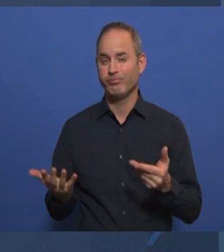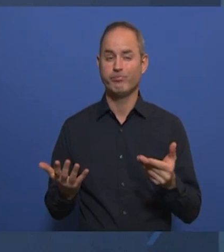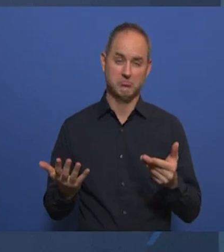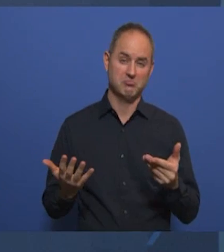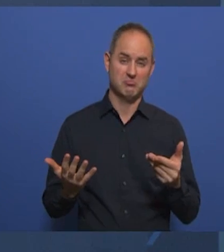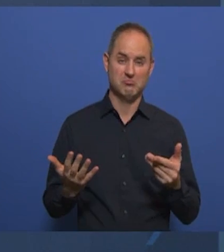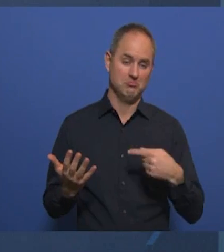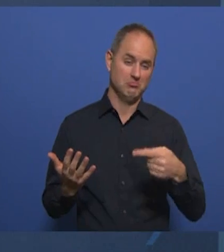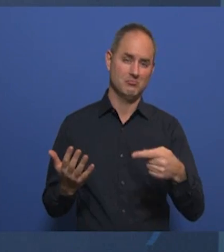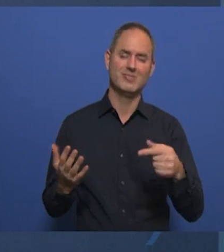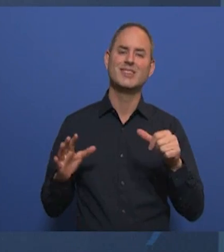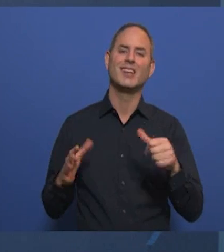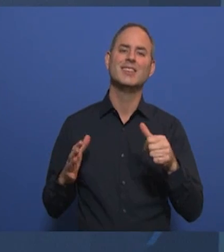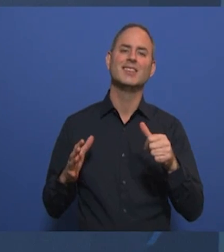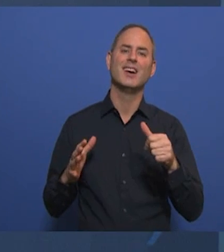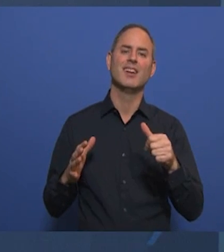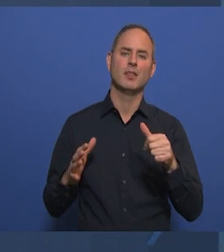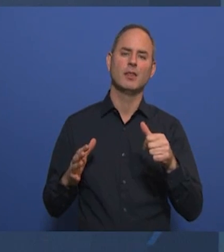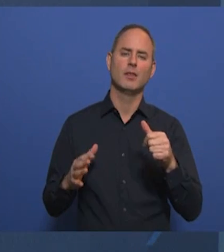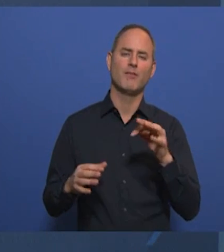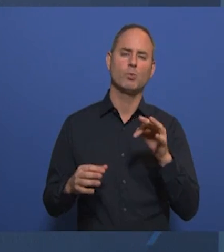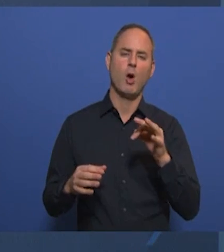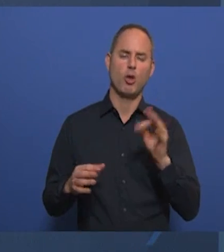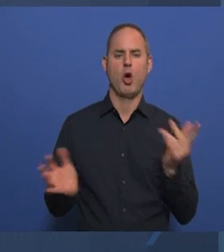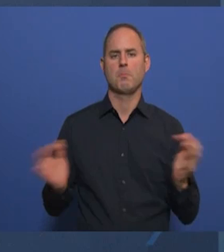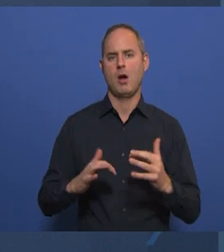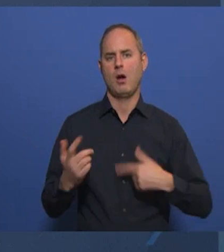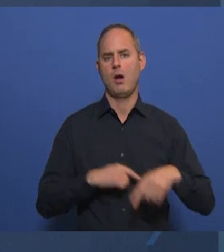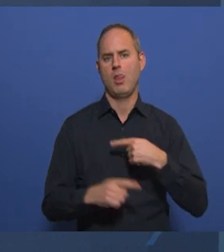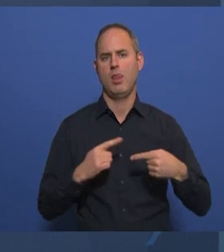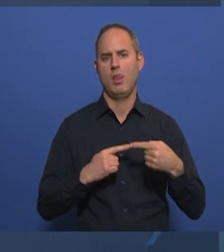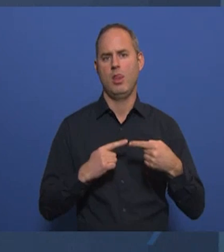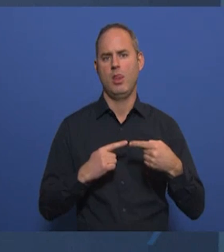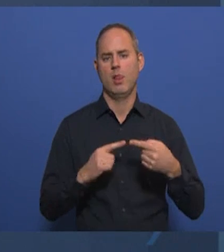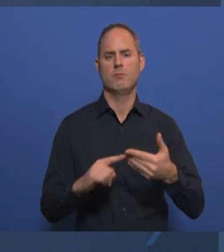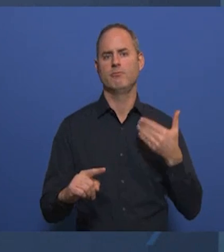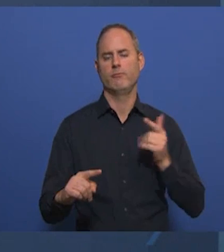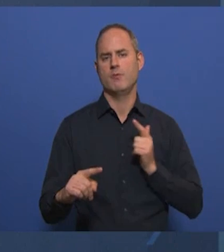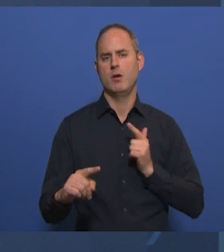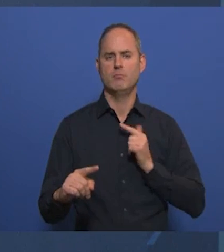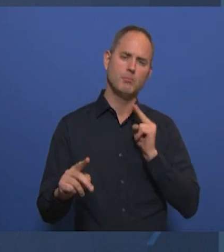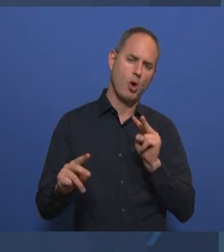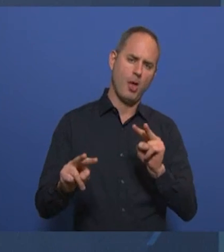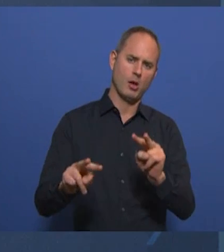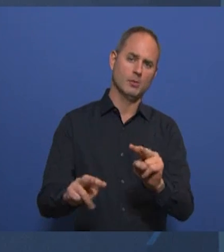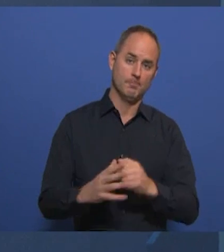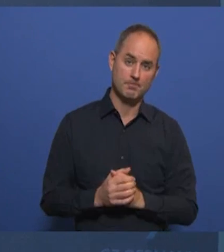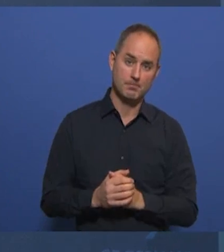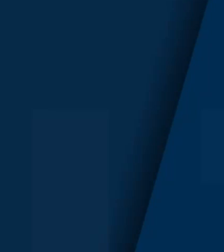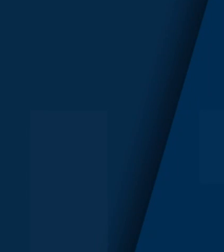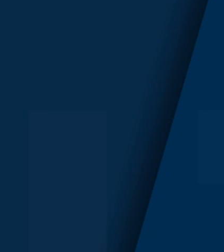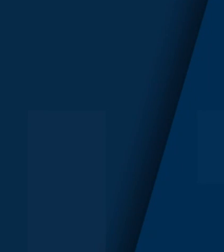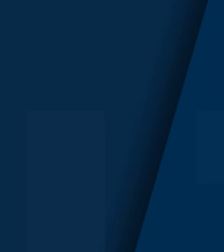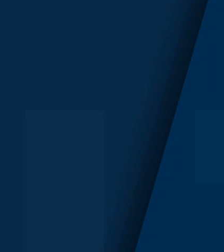treffen. Aber wenn es vorher Entscheidungsbedarf gibt, bin ich sicher, dass wir auch in der Lage sind, früher zusammenzukommen. Vielen Dank.